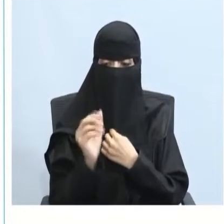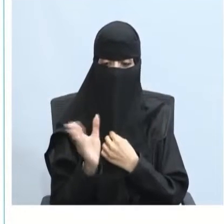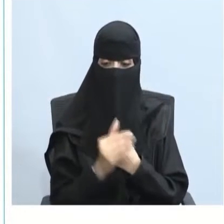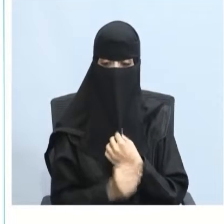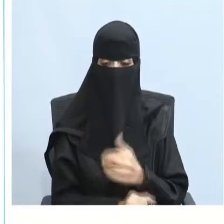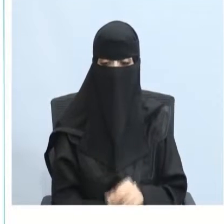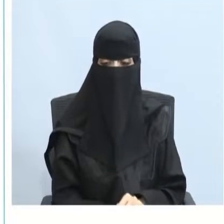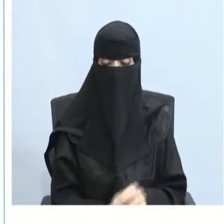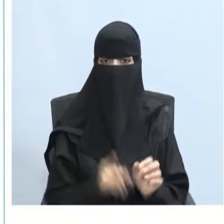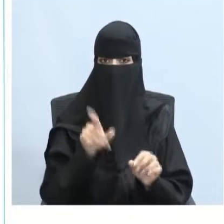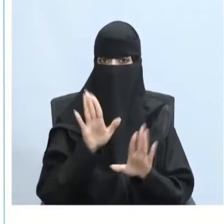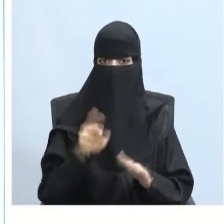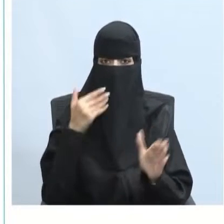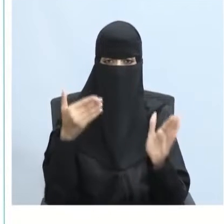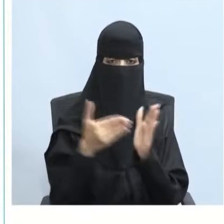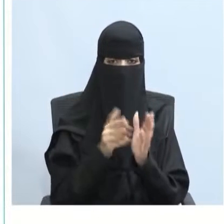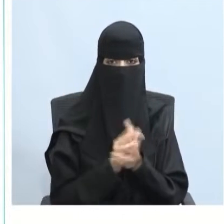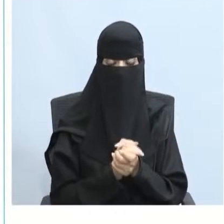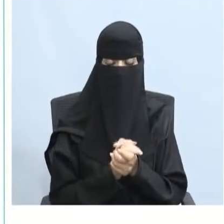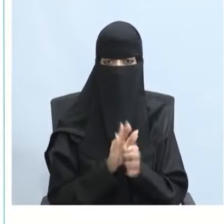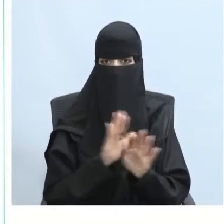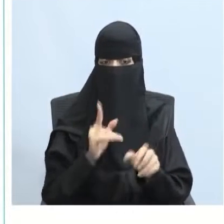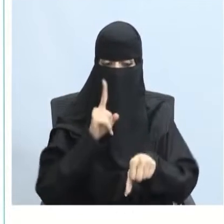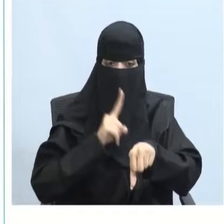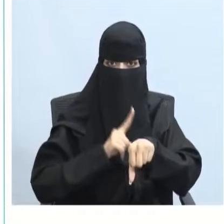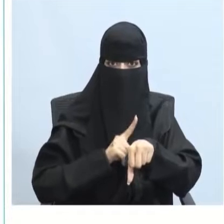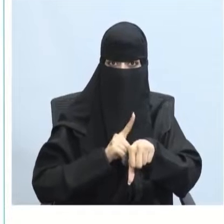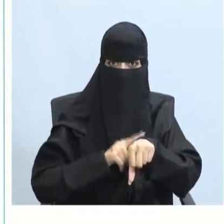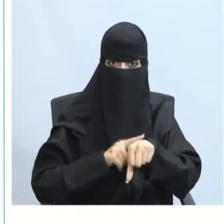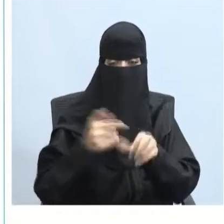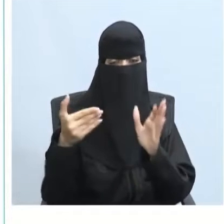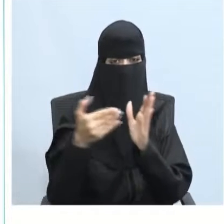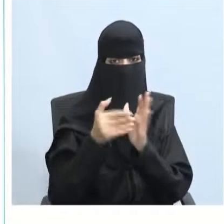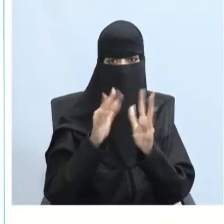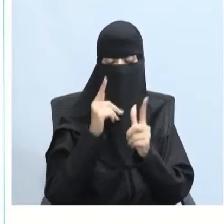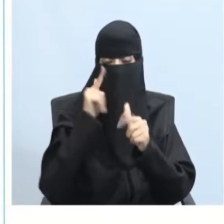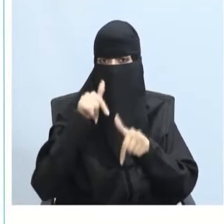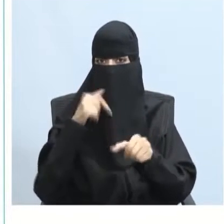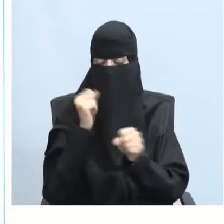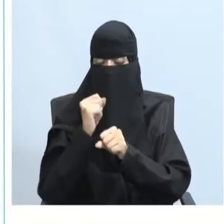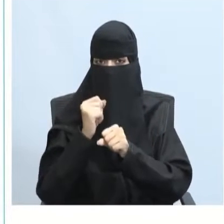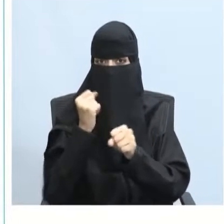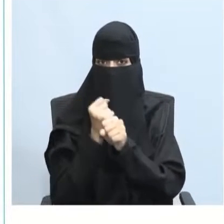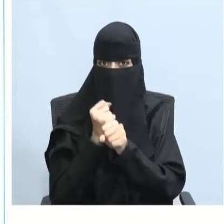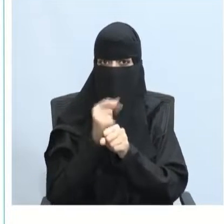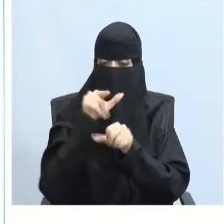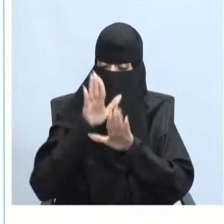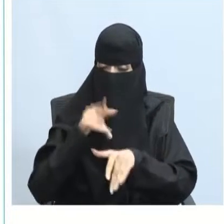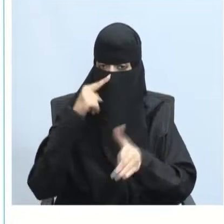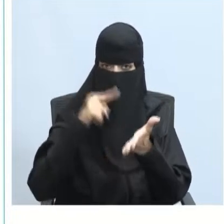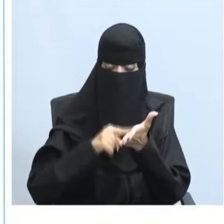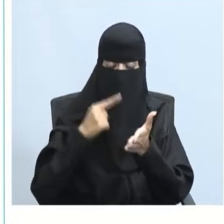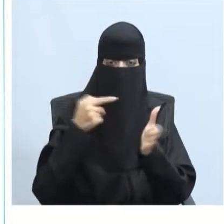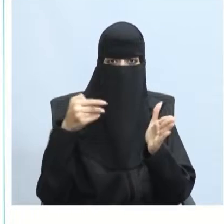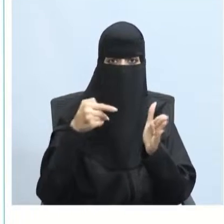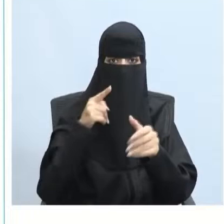التاليه الموعد النهائي لكل مشروع لها موعد نهائي نعرف تماما